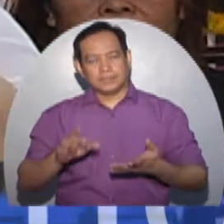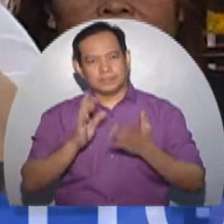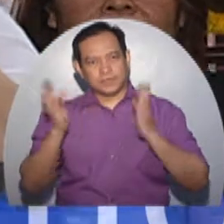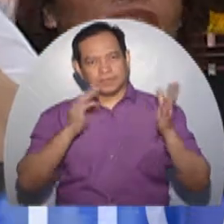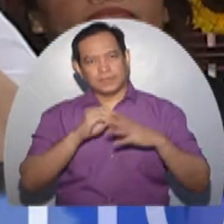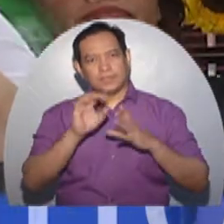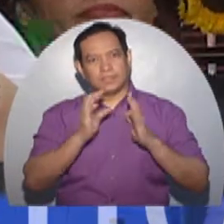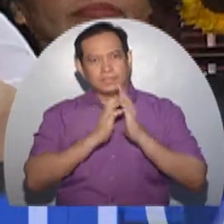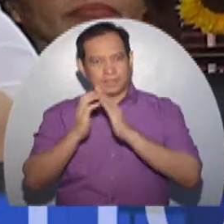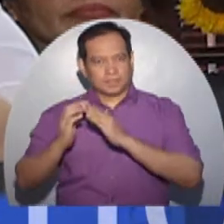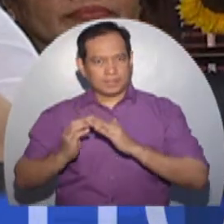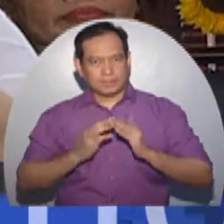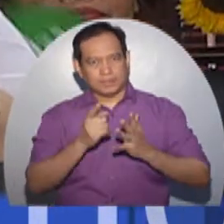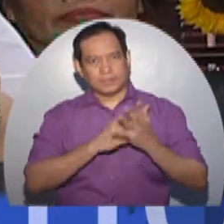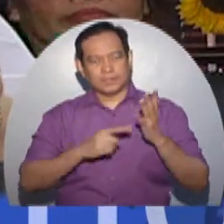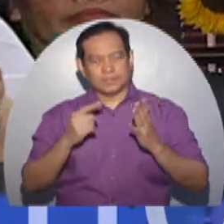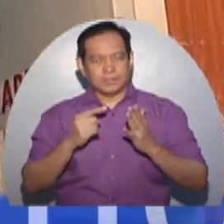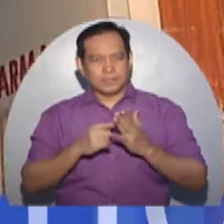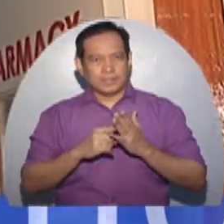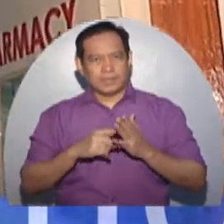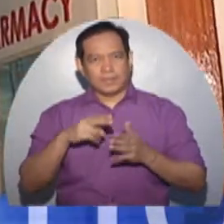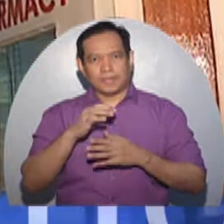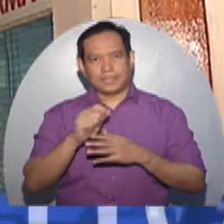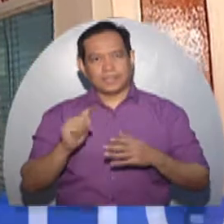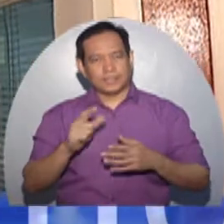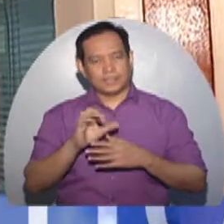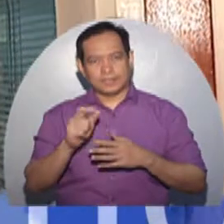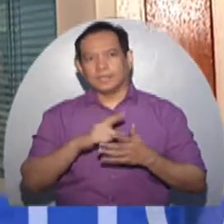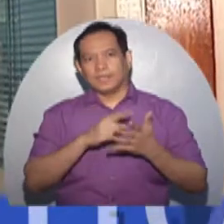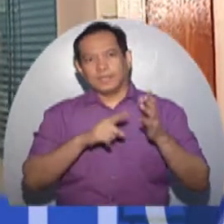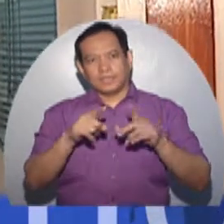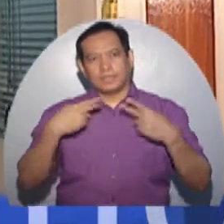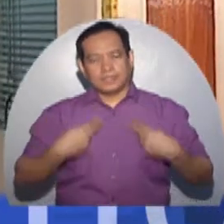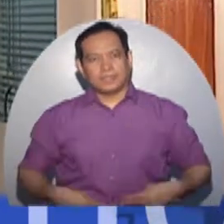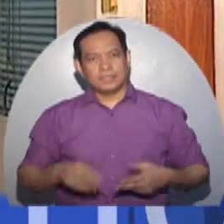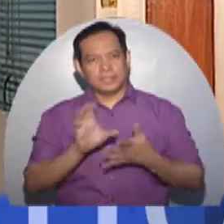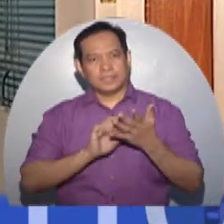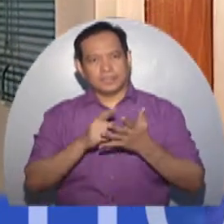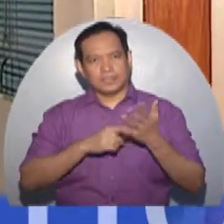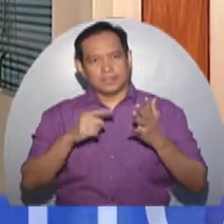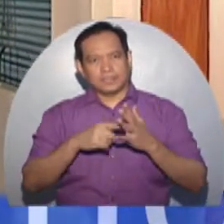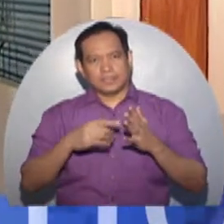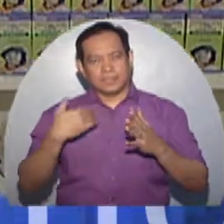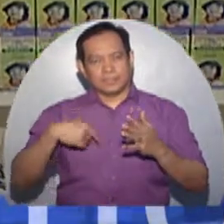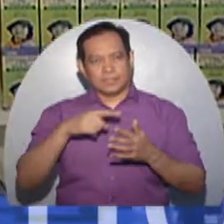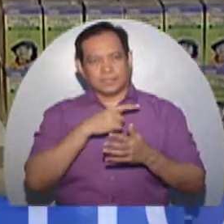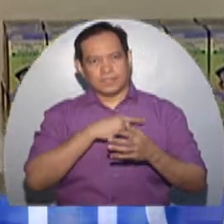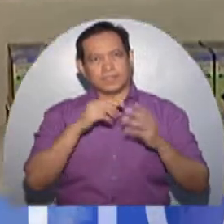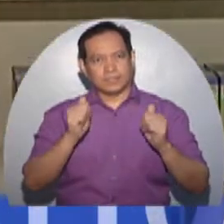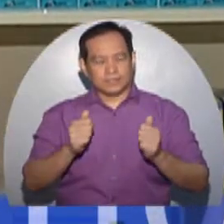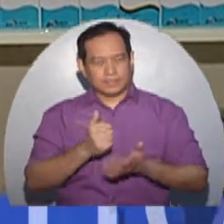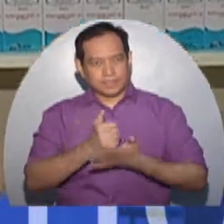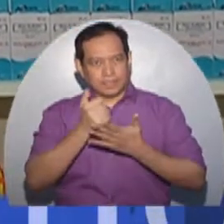community once they become PhilHealth accredited. As the health center attains PhilHealth accreditation status,